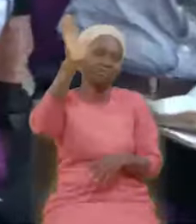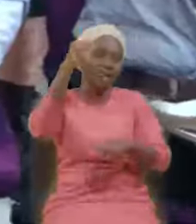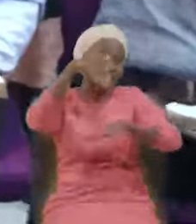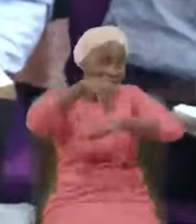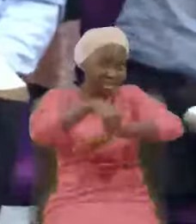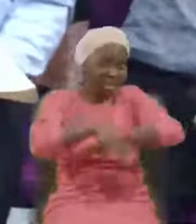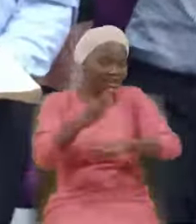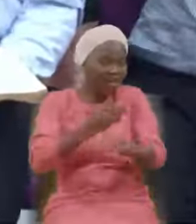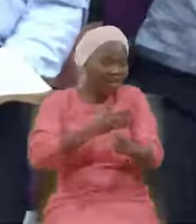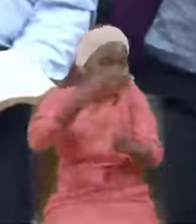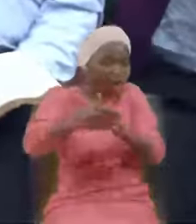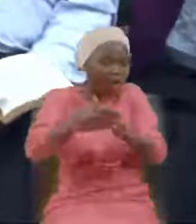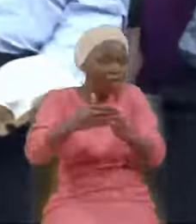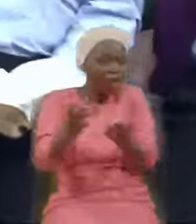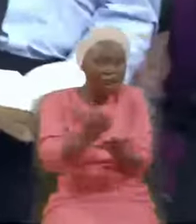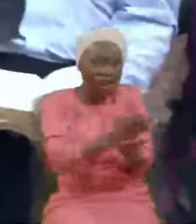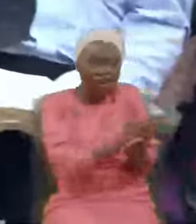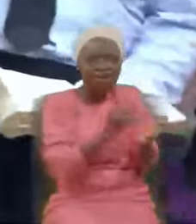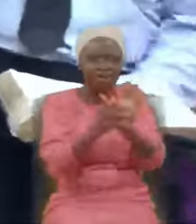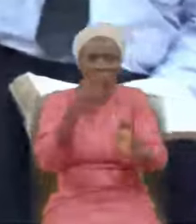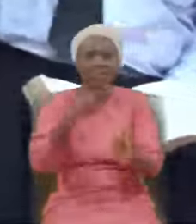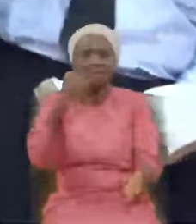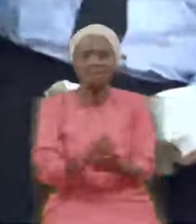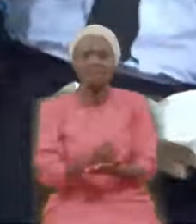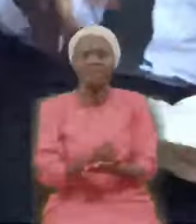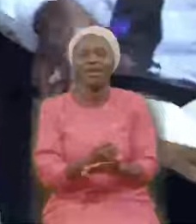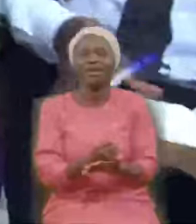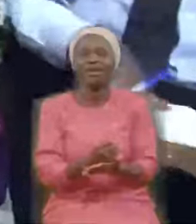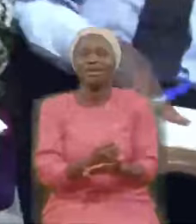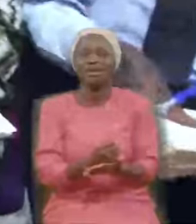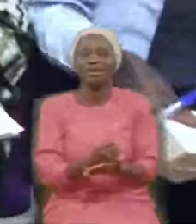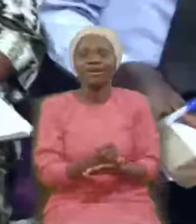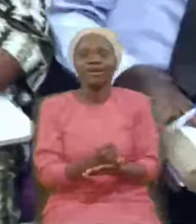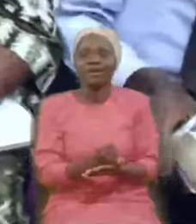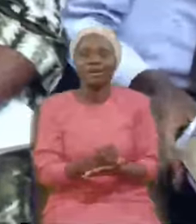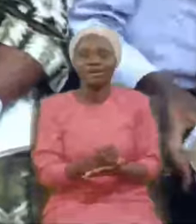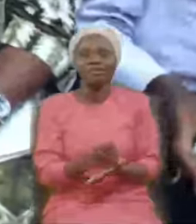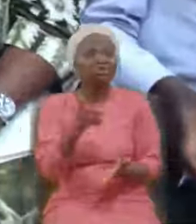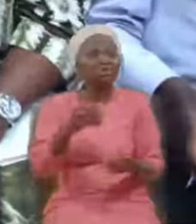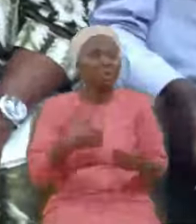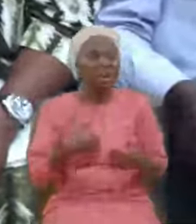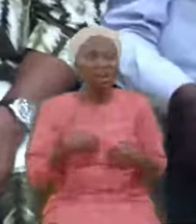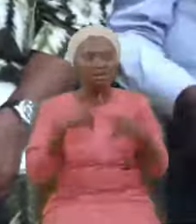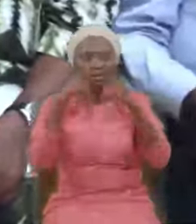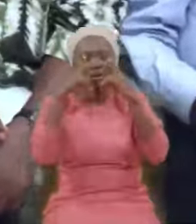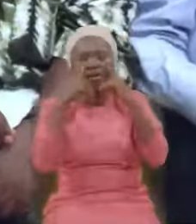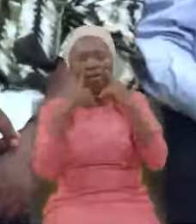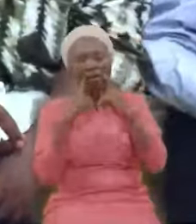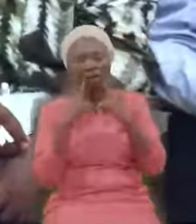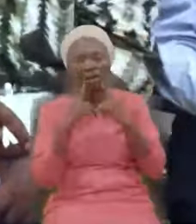êtes-vous? Une soirée d'une délivrance totale. Vous avez assez